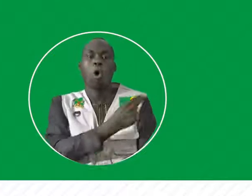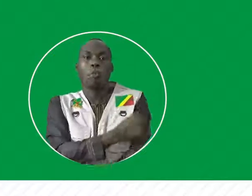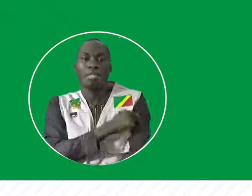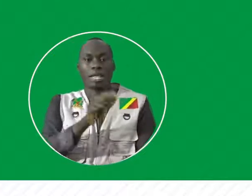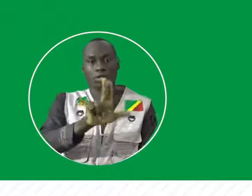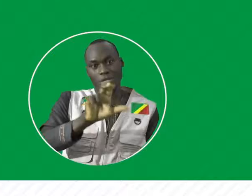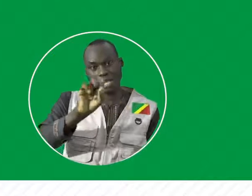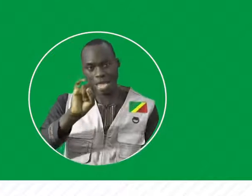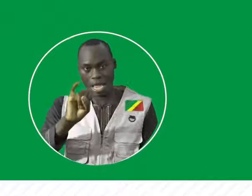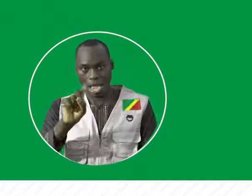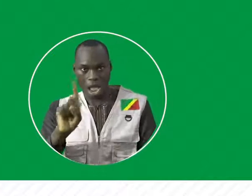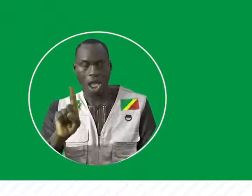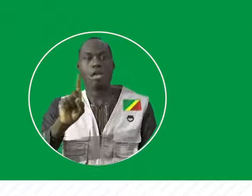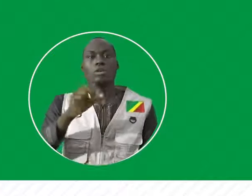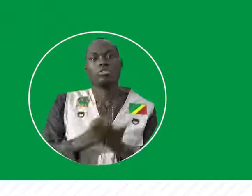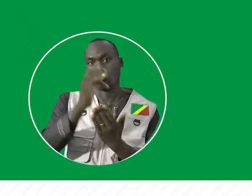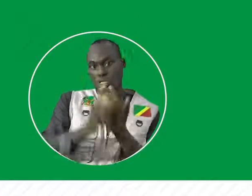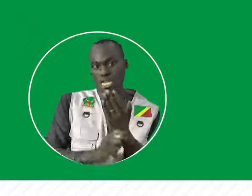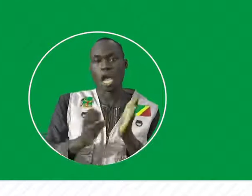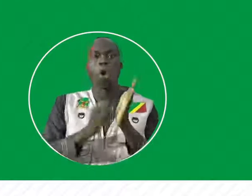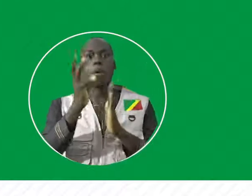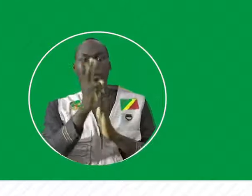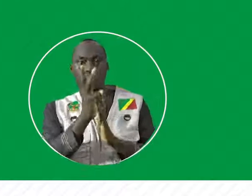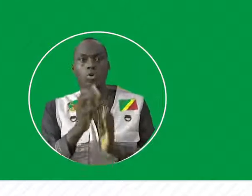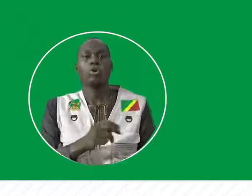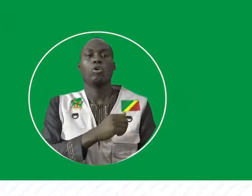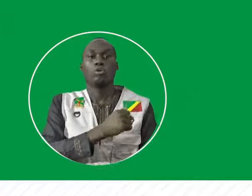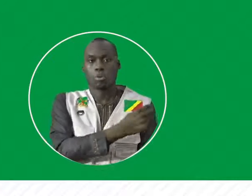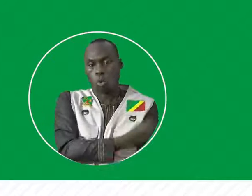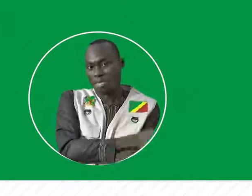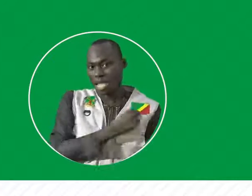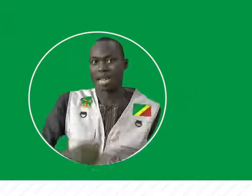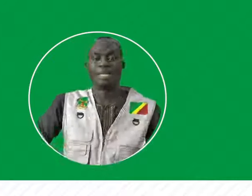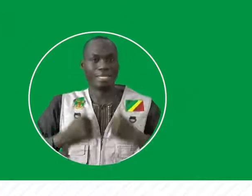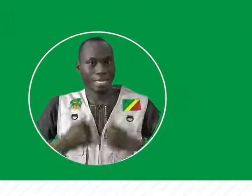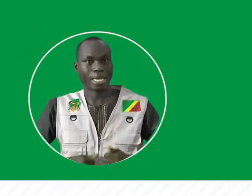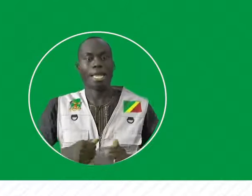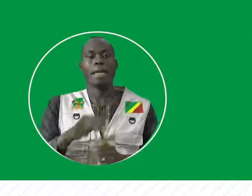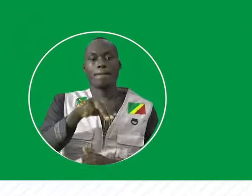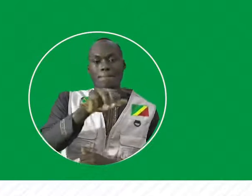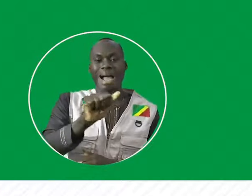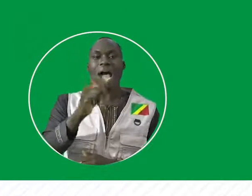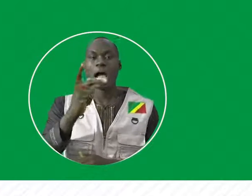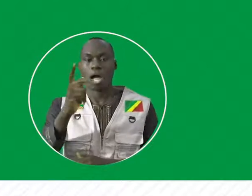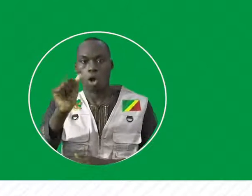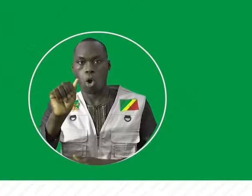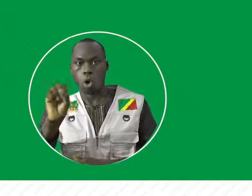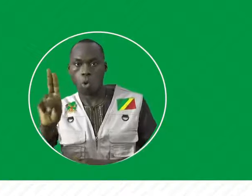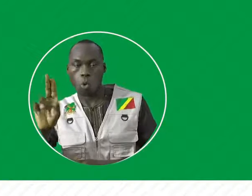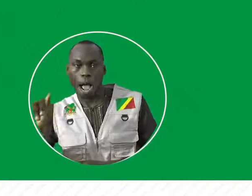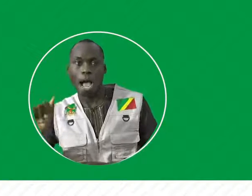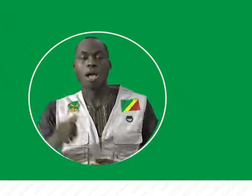d'Owando, le centre de santé intégré de Makwa, le centre de santé intégré de